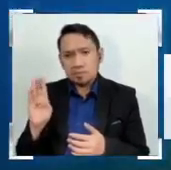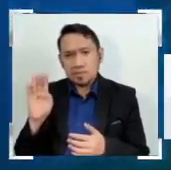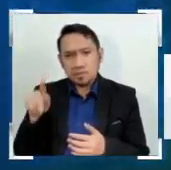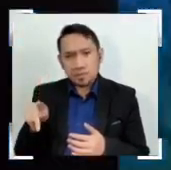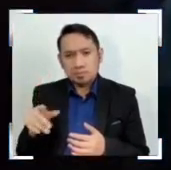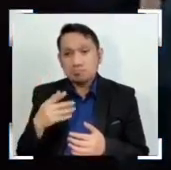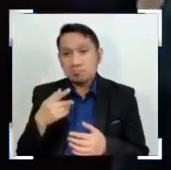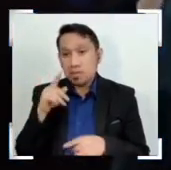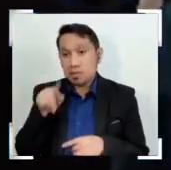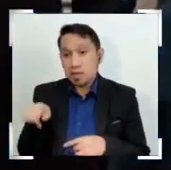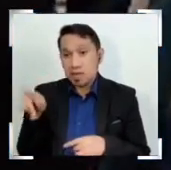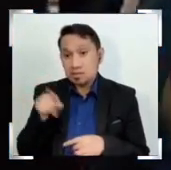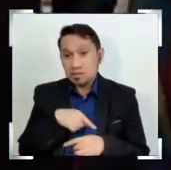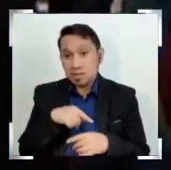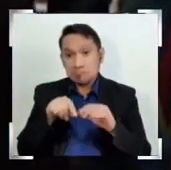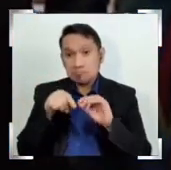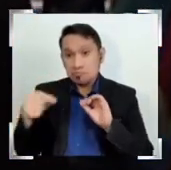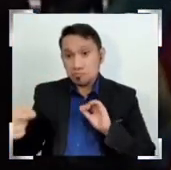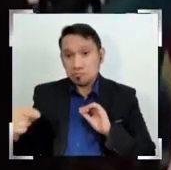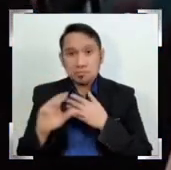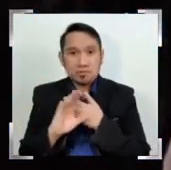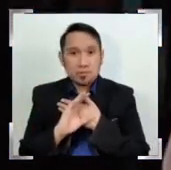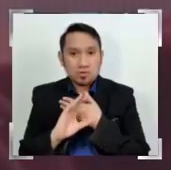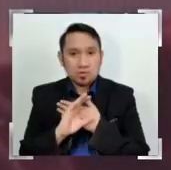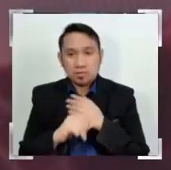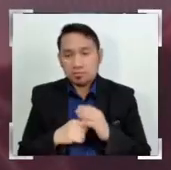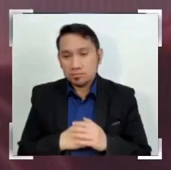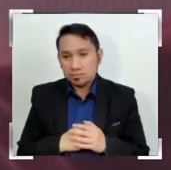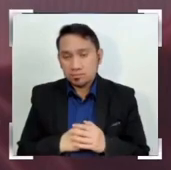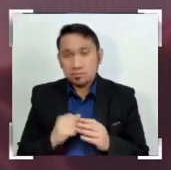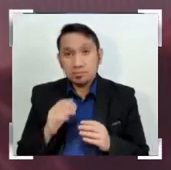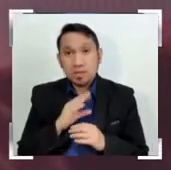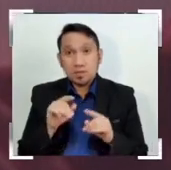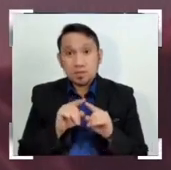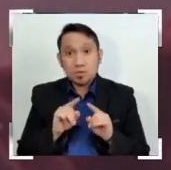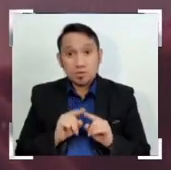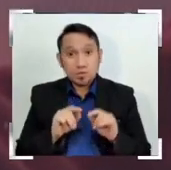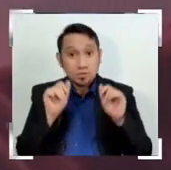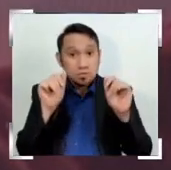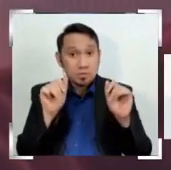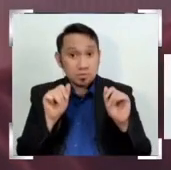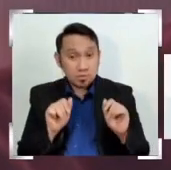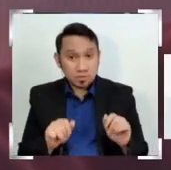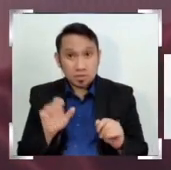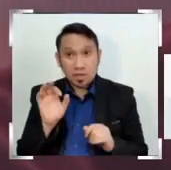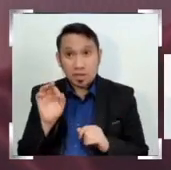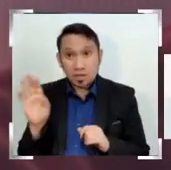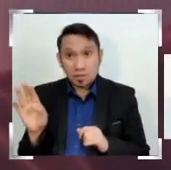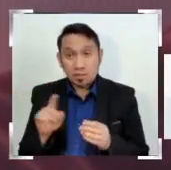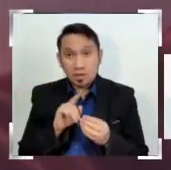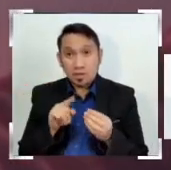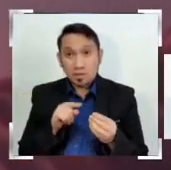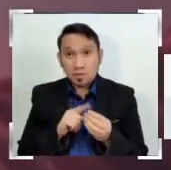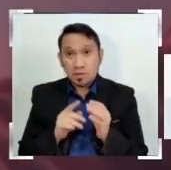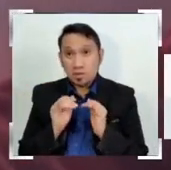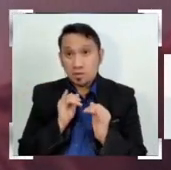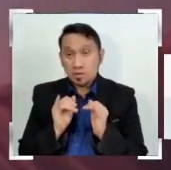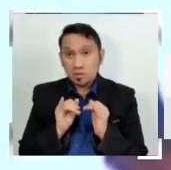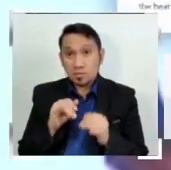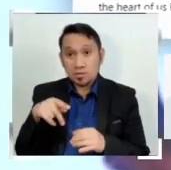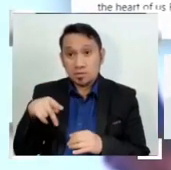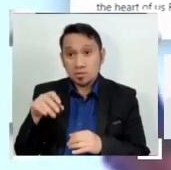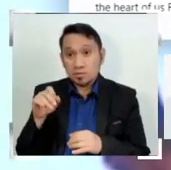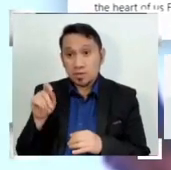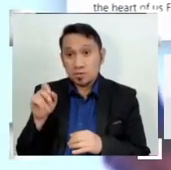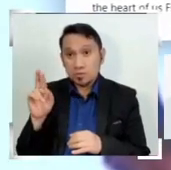sa DDB. Naging kontrobersyal din ang pagpo-post ng DOT sa Facebook account nito ng interview kay Pastor Apollo Kibuloy